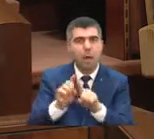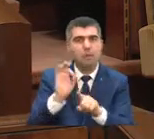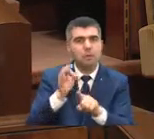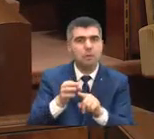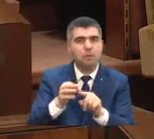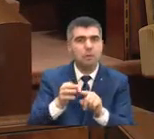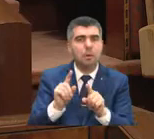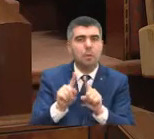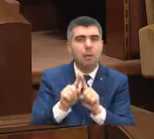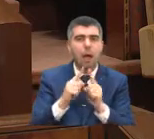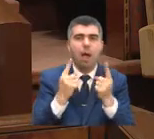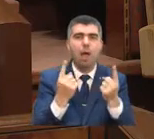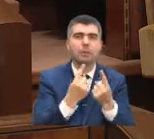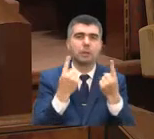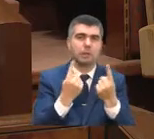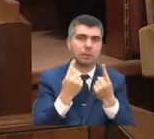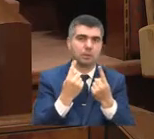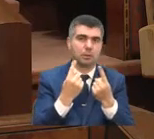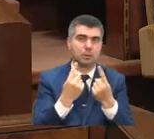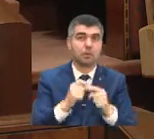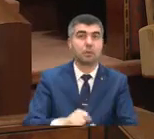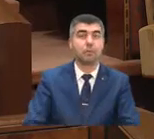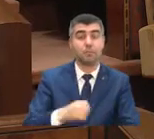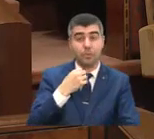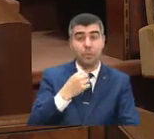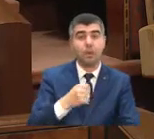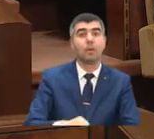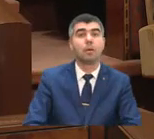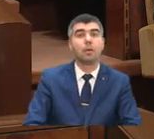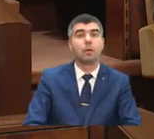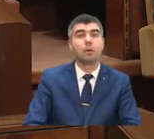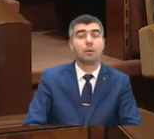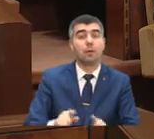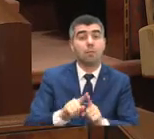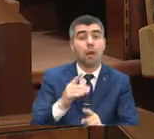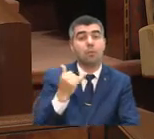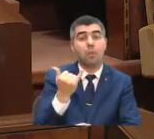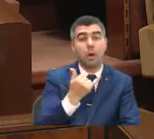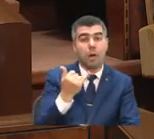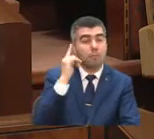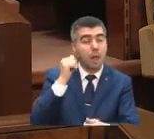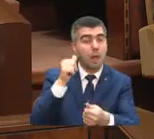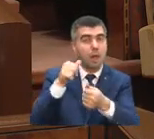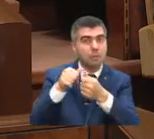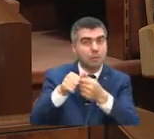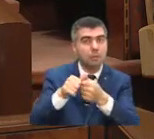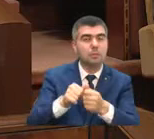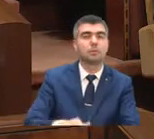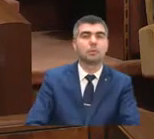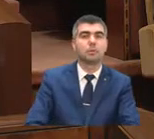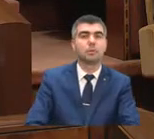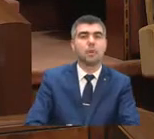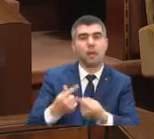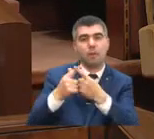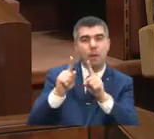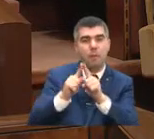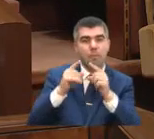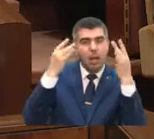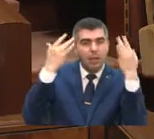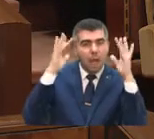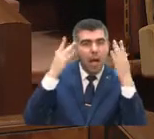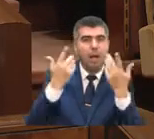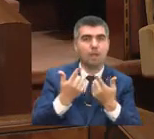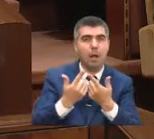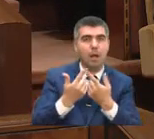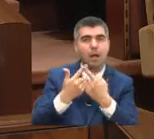فيها مجهود كبير في هذا الجانب. لكن لا بد من التذكير بأن الأمر يعود إلى ثقافة مستمدة